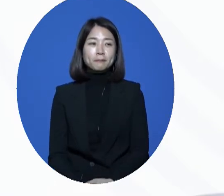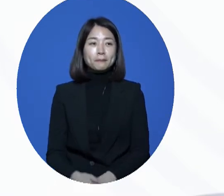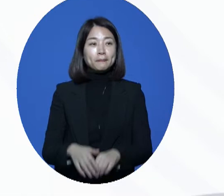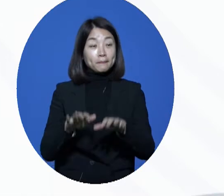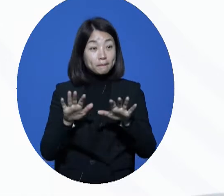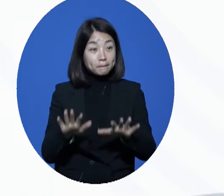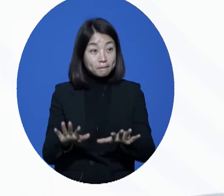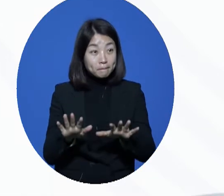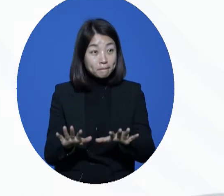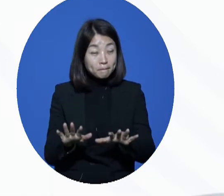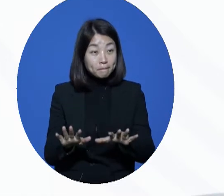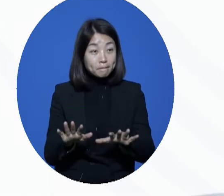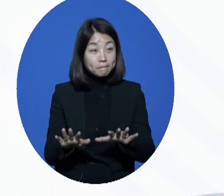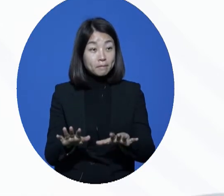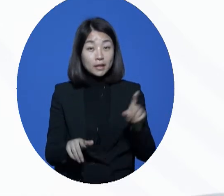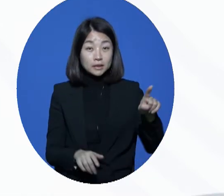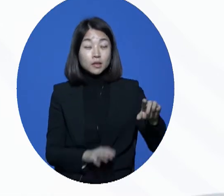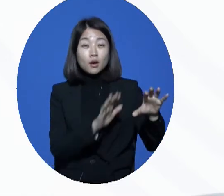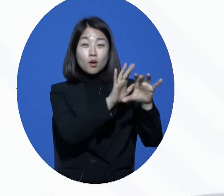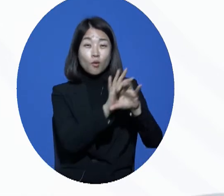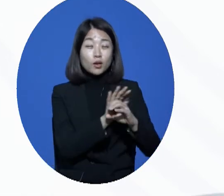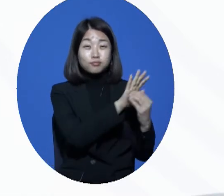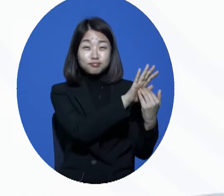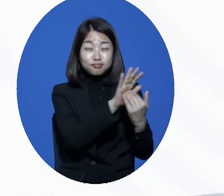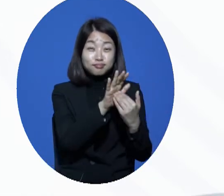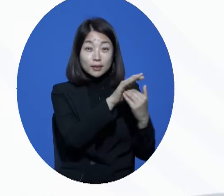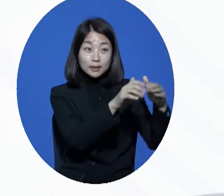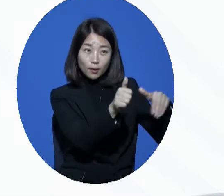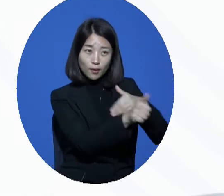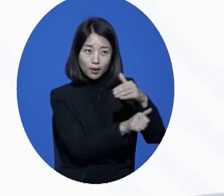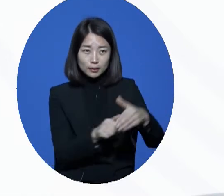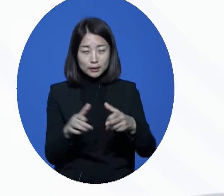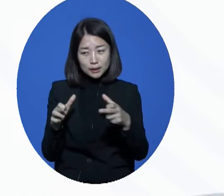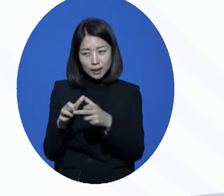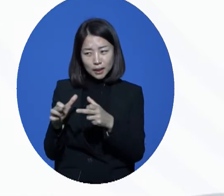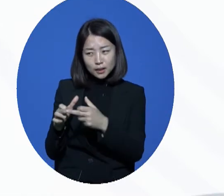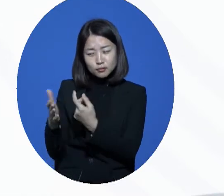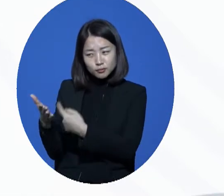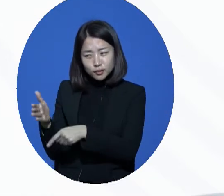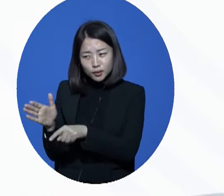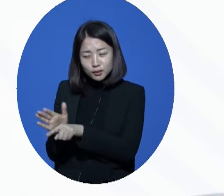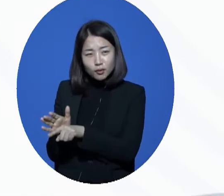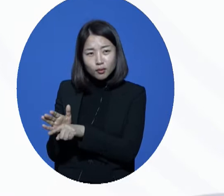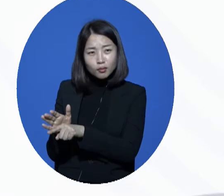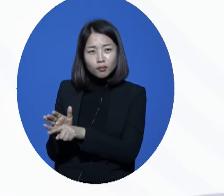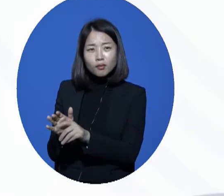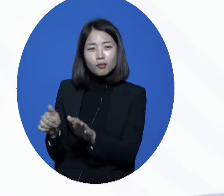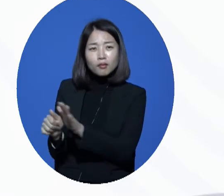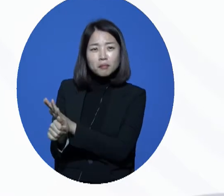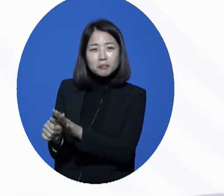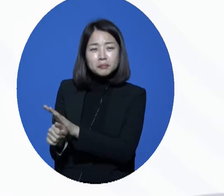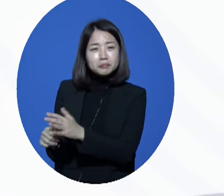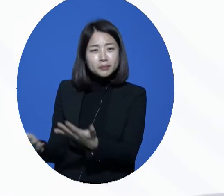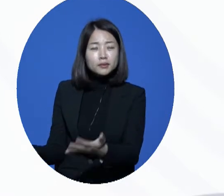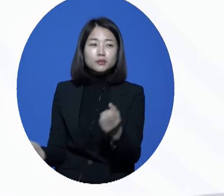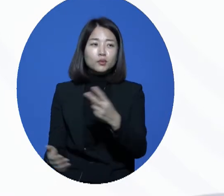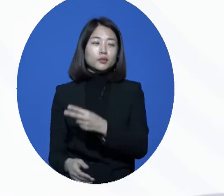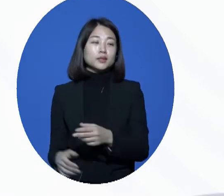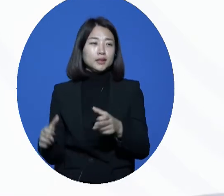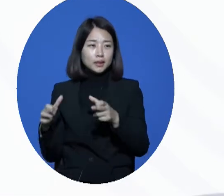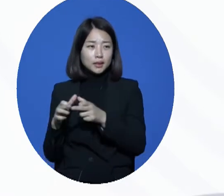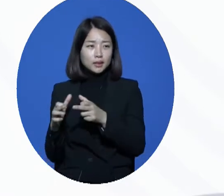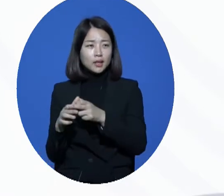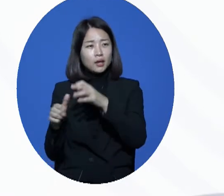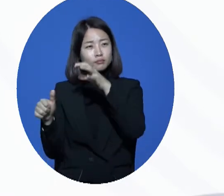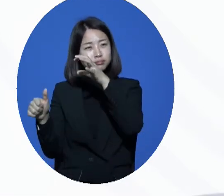지금 같은 이 전방위적인 위기에서조차 장애인은 전혀 고려되지 않는 공적인 조치들, 오히려 장애인은